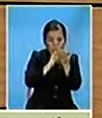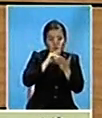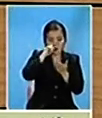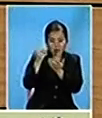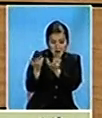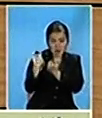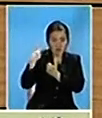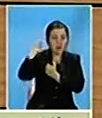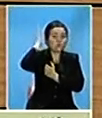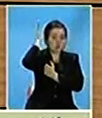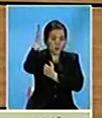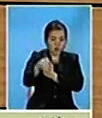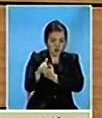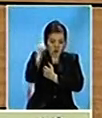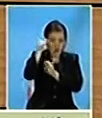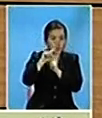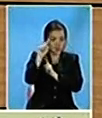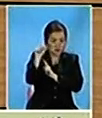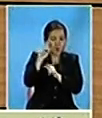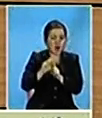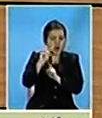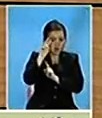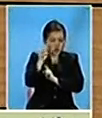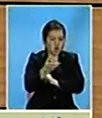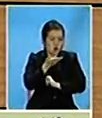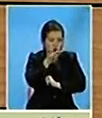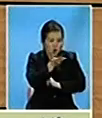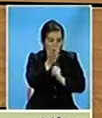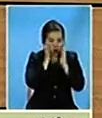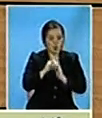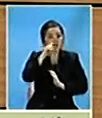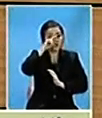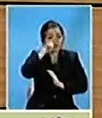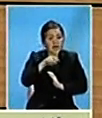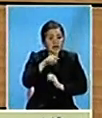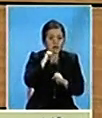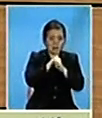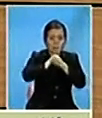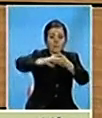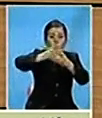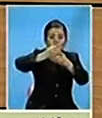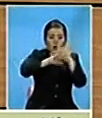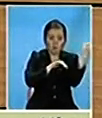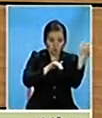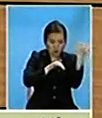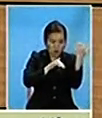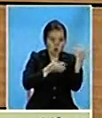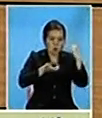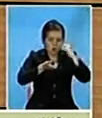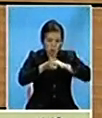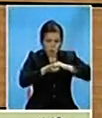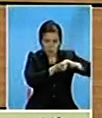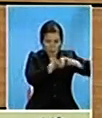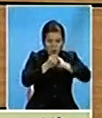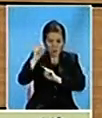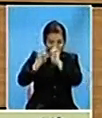ในอนาคตข้อ2ควรขอให้เจ้าหน้าที่ไทยได้ร่วมจัดทำซอฟต์แวร์ที่จะใช้ควบคุมเครื่องมือตรวจวั